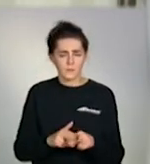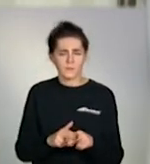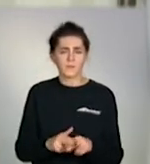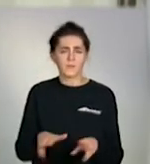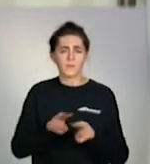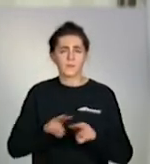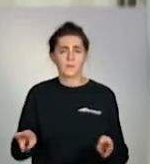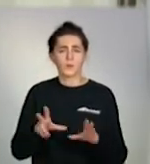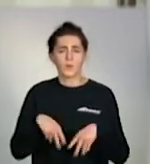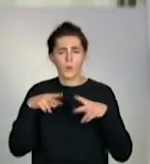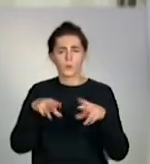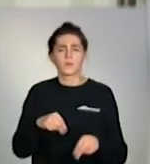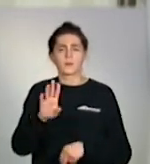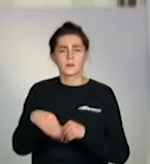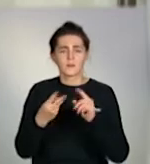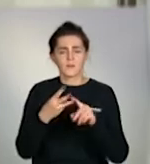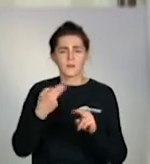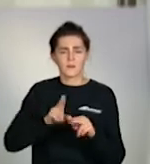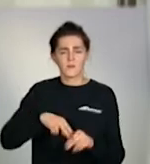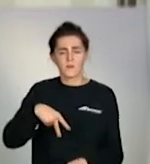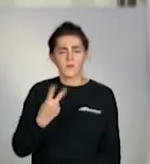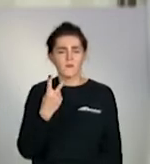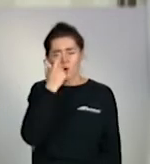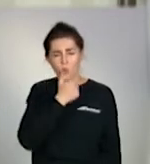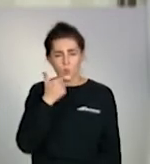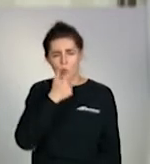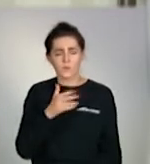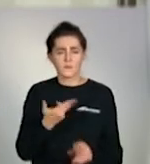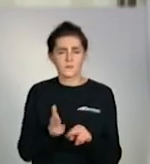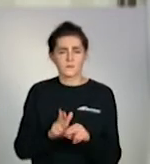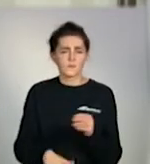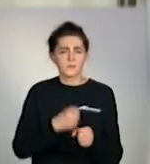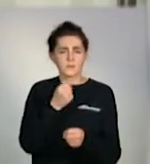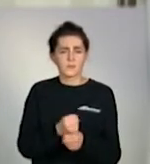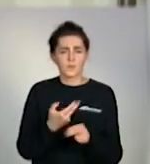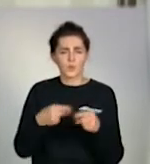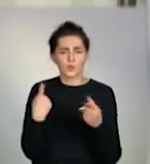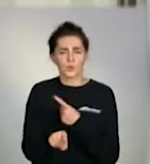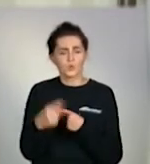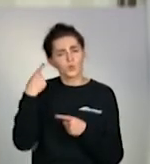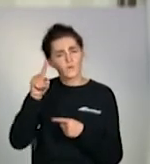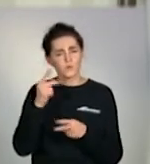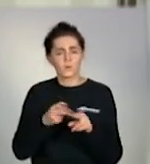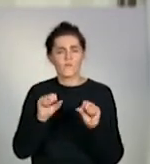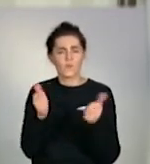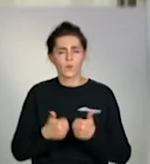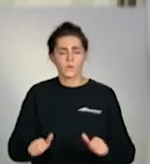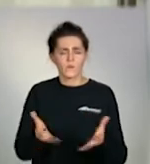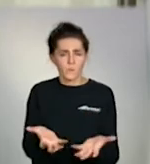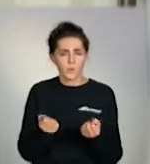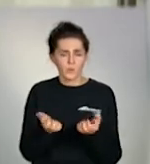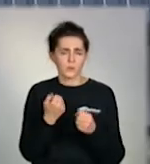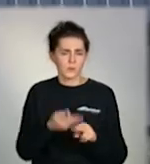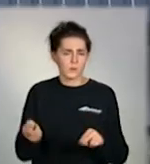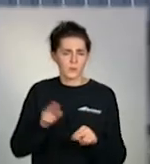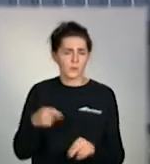уряд обіцяє в третьому кварталі 2022 року розробити до цього часу інші сценарії можливості отримання такої